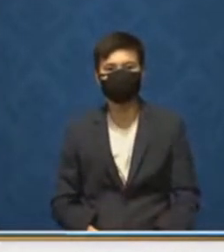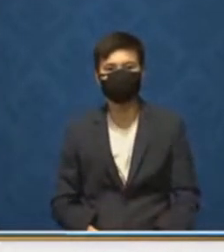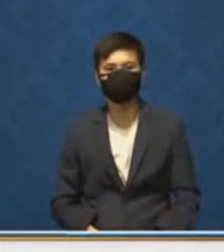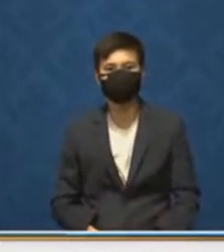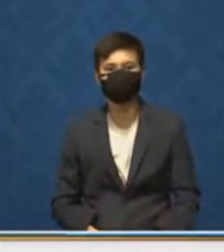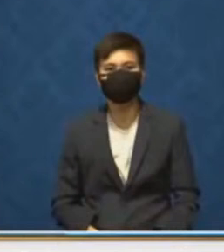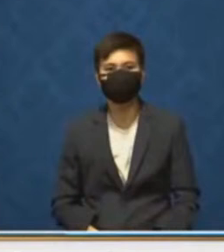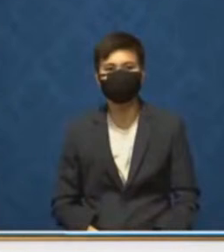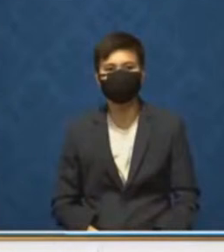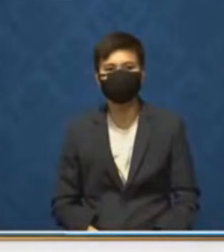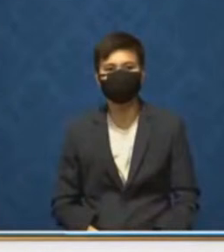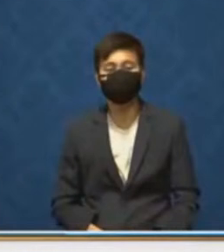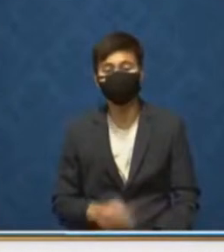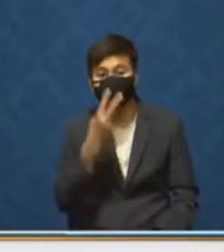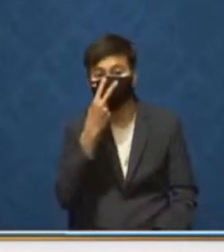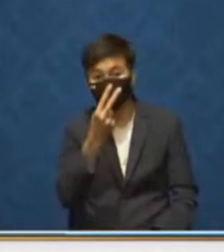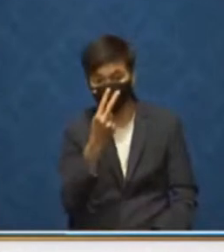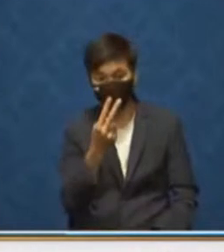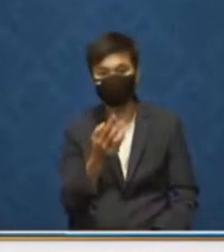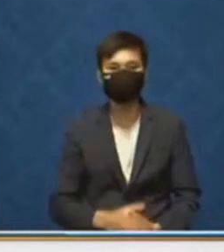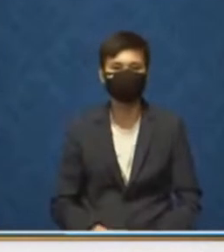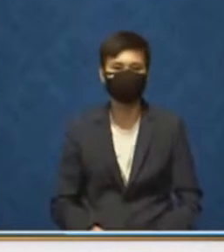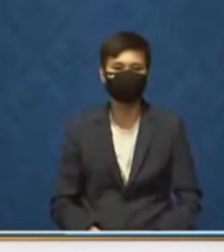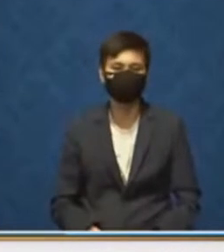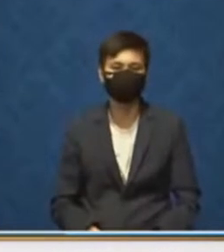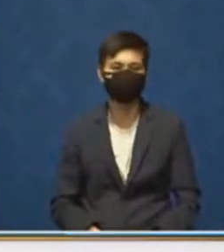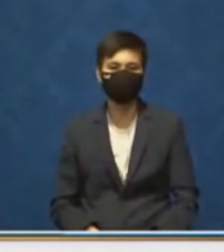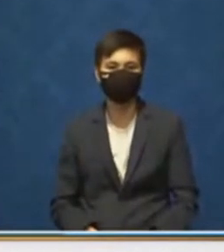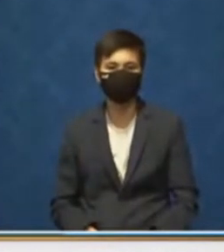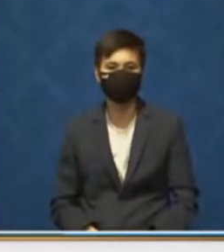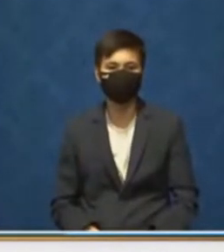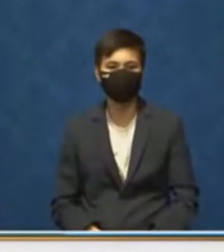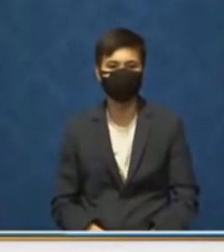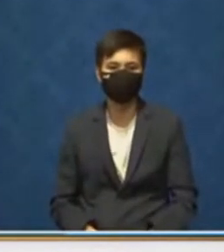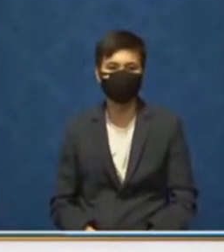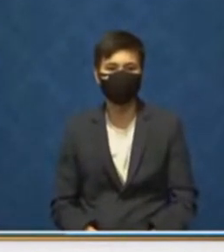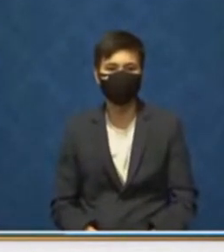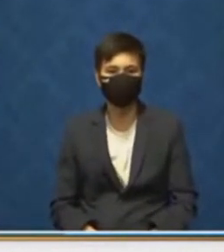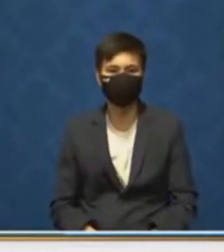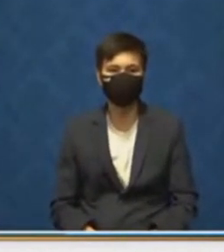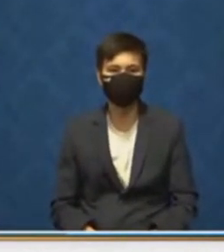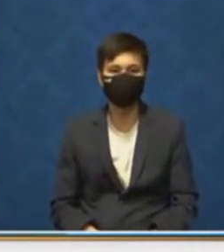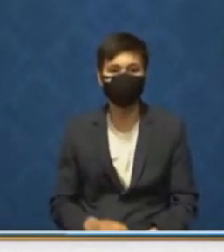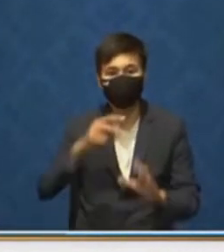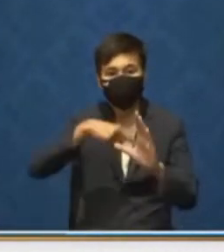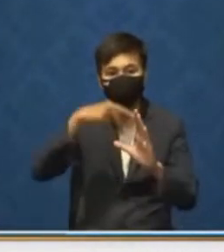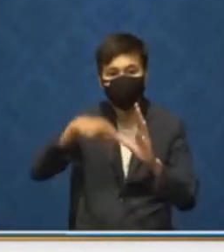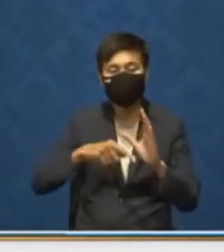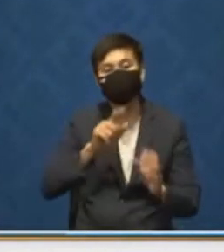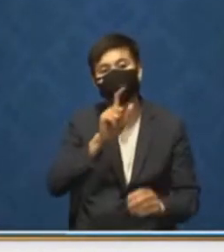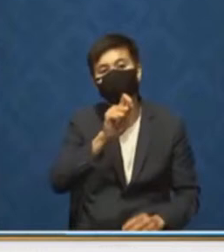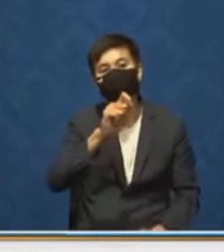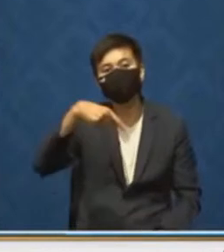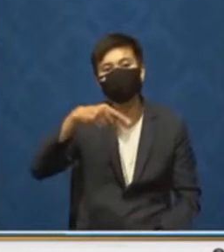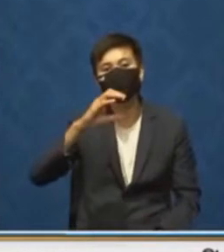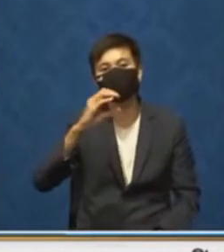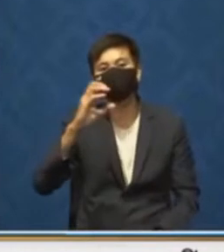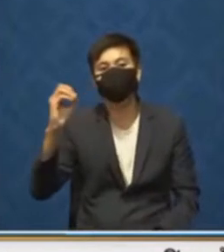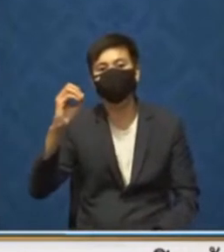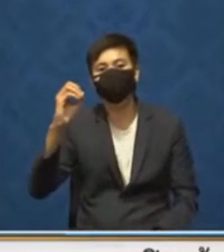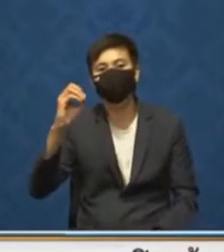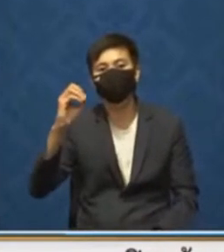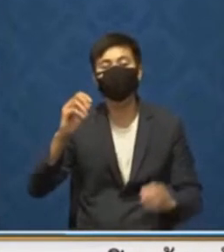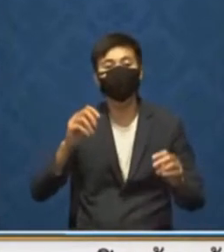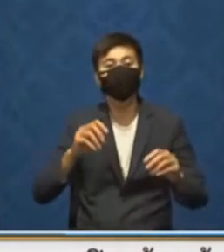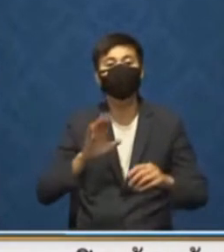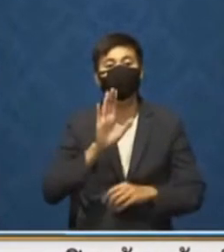เรียนท่านดูเลยครับนะซอฟต์แวร์ของของนิลาแอปโกน่ะมันเป็นซอฟต์แวร์สากลต่างประเทศ